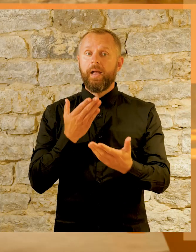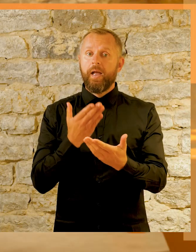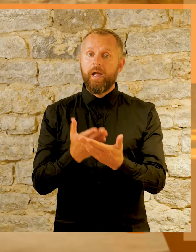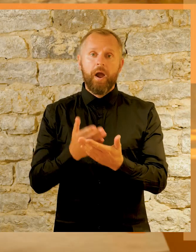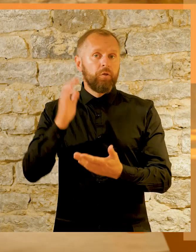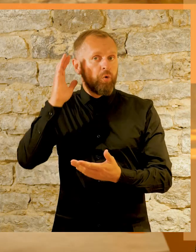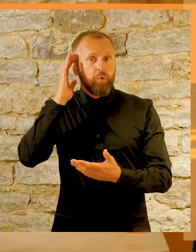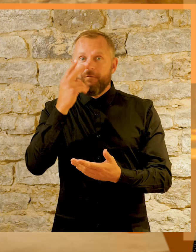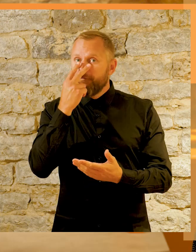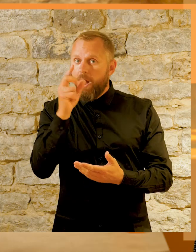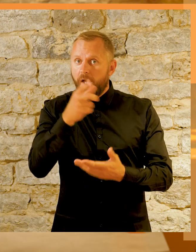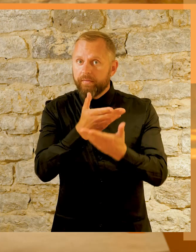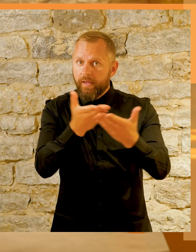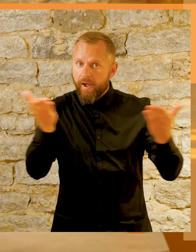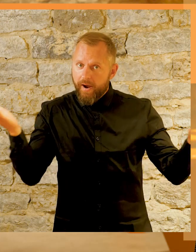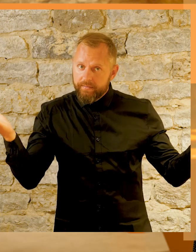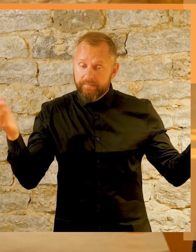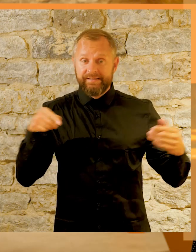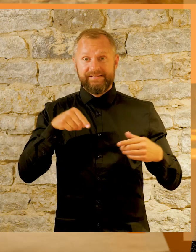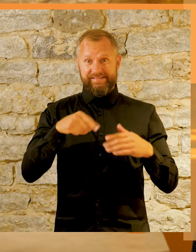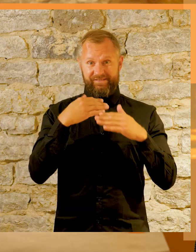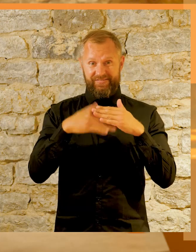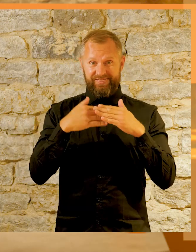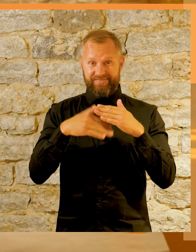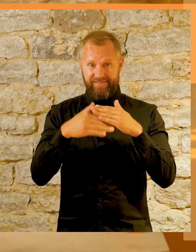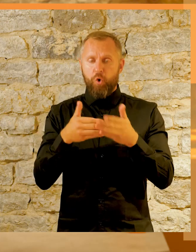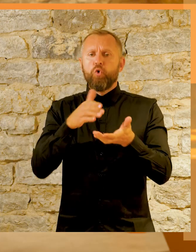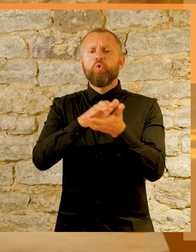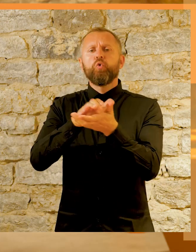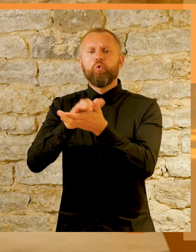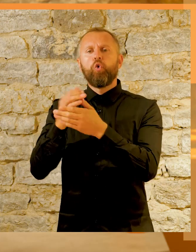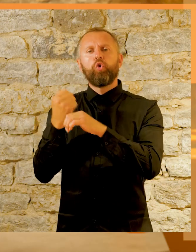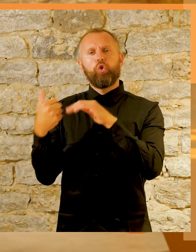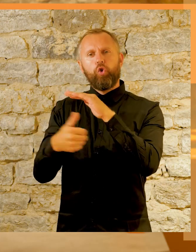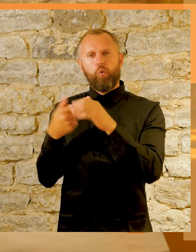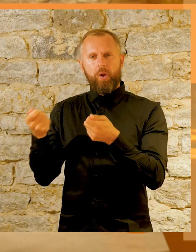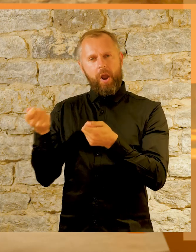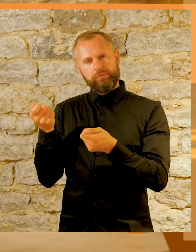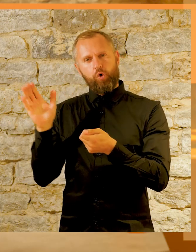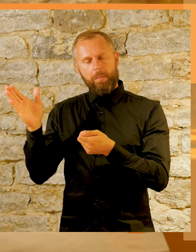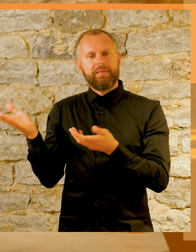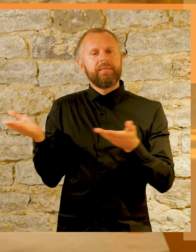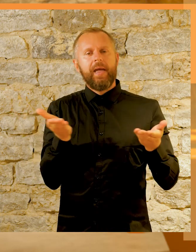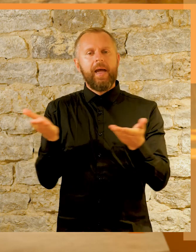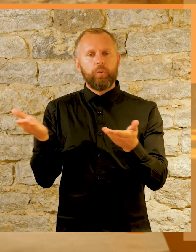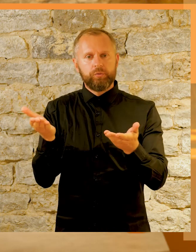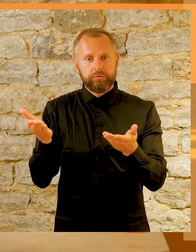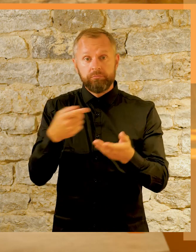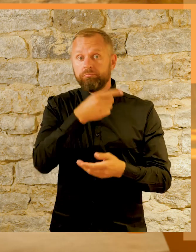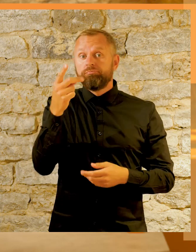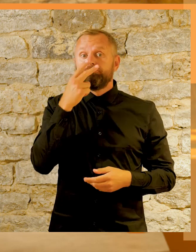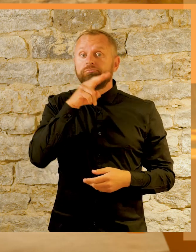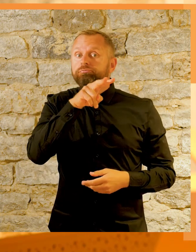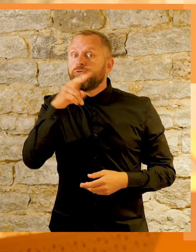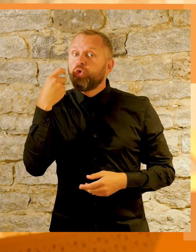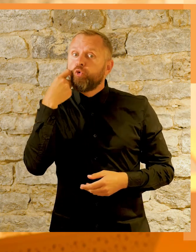Hea kuulaja! Selles videos tutvustame mõningaid Töötukassa teenuseid, mille teadmisest võib sul kasu olla.